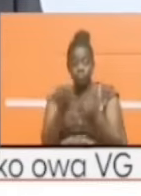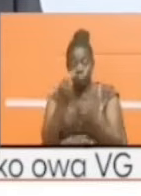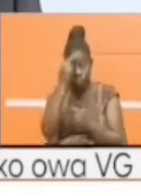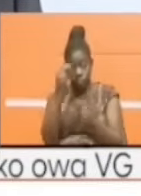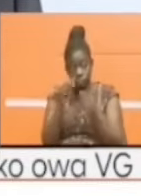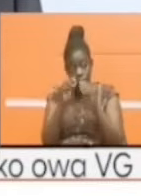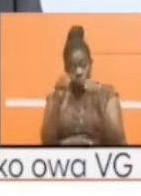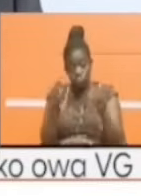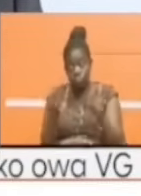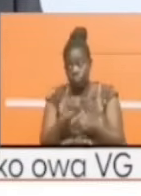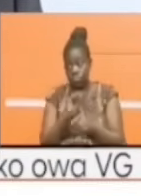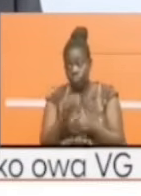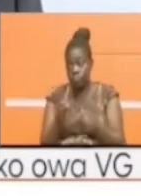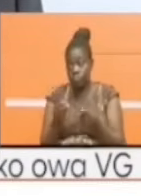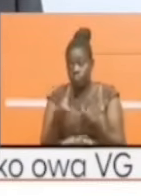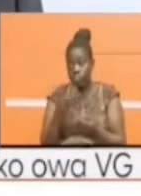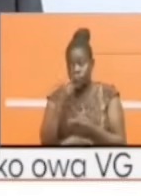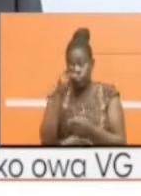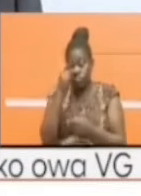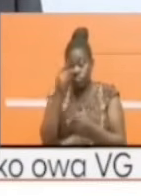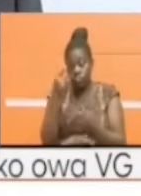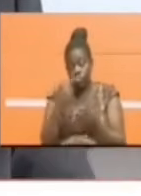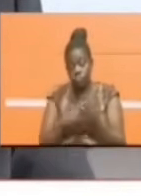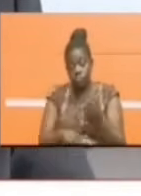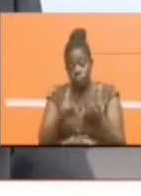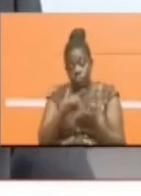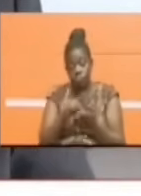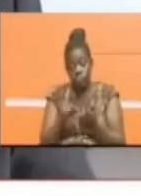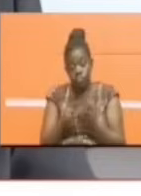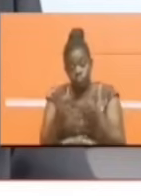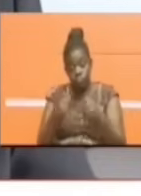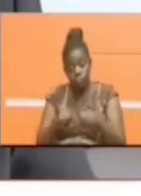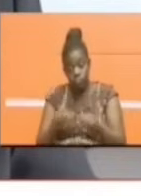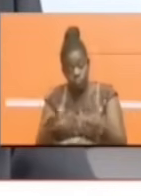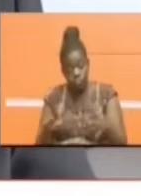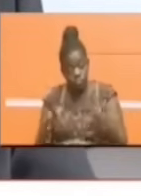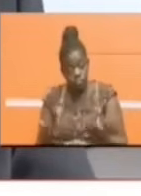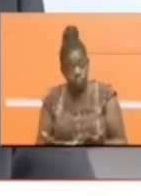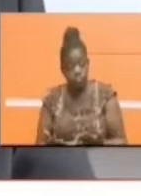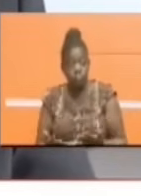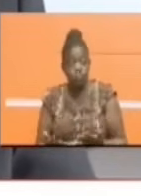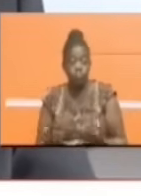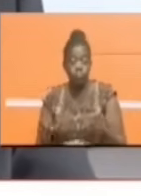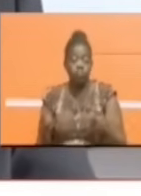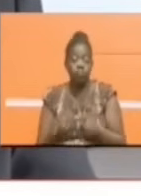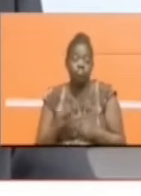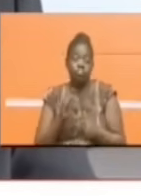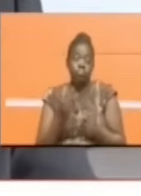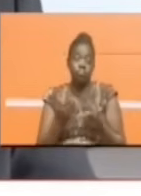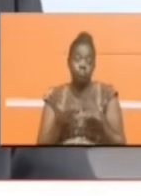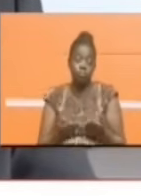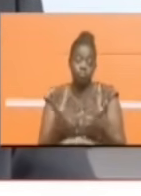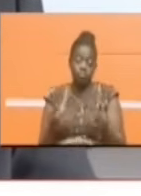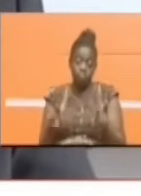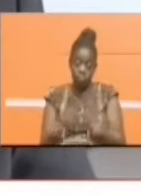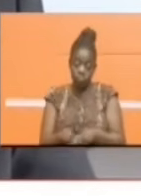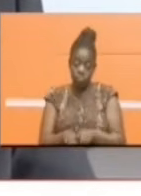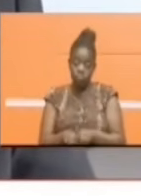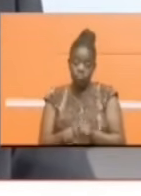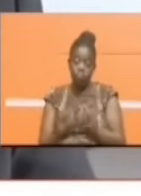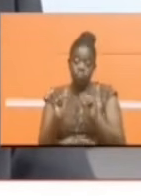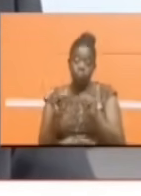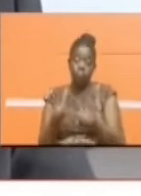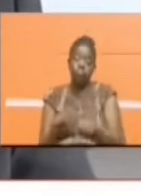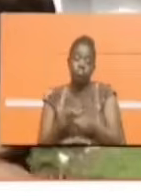naffe abazadde nga batulagirira nti projekiti omwana yandigikoze bw'ate kakati naffe omwana ne tumukwatirako